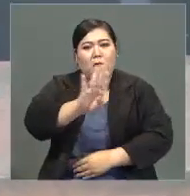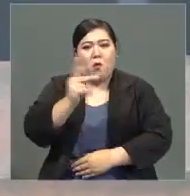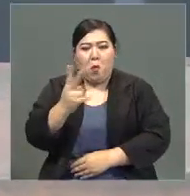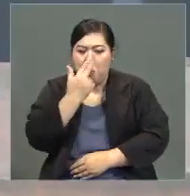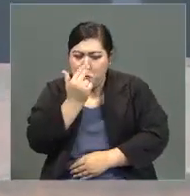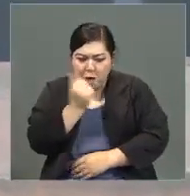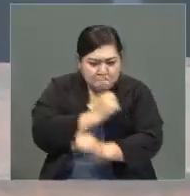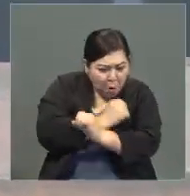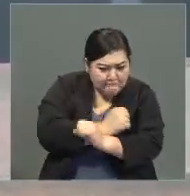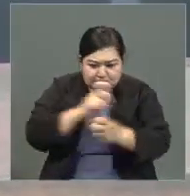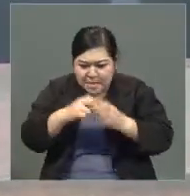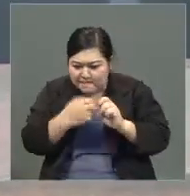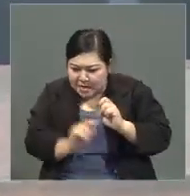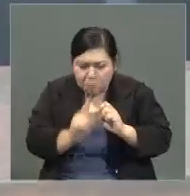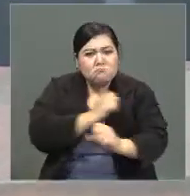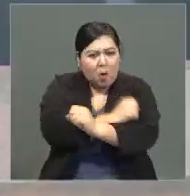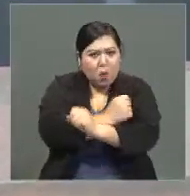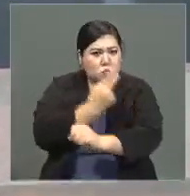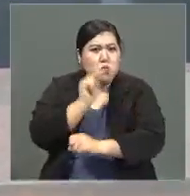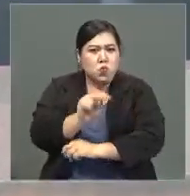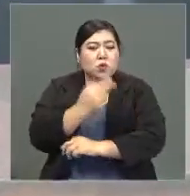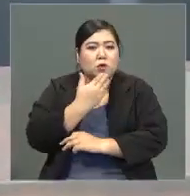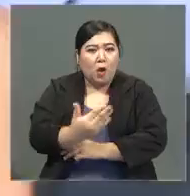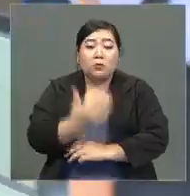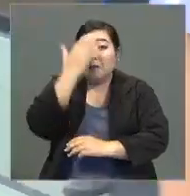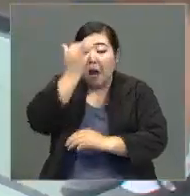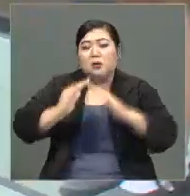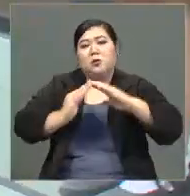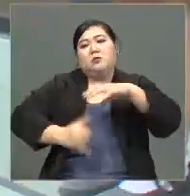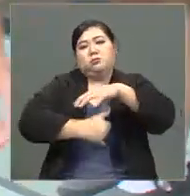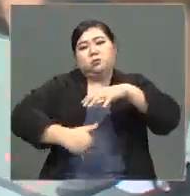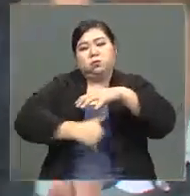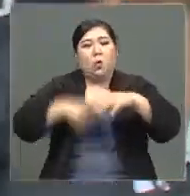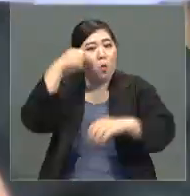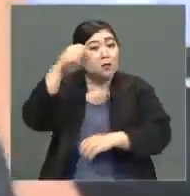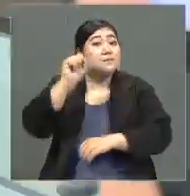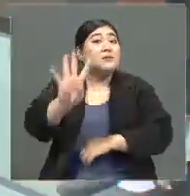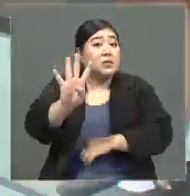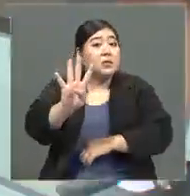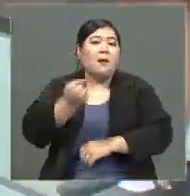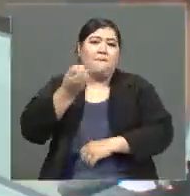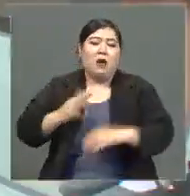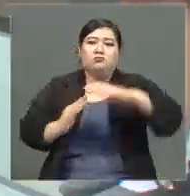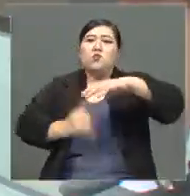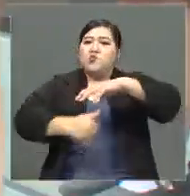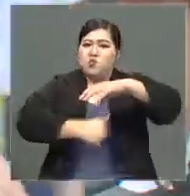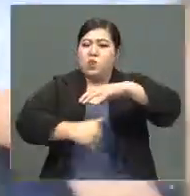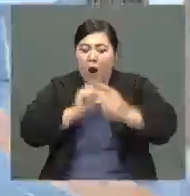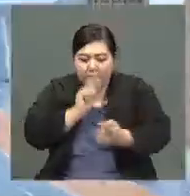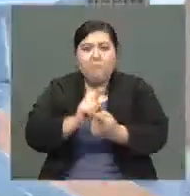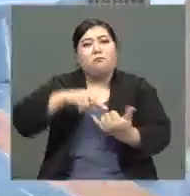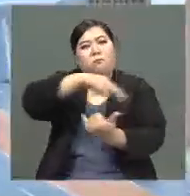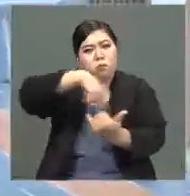ดรอบ2โดยเฉพาะมาตรการกักตัว14วันเพราะว่าส่วนใหญ่ก็ตรวจพบเชื้อในช่วงของการกักตัวฟังการชี้แจง